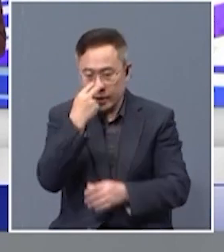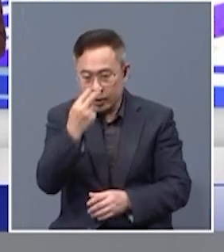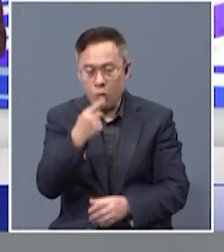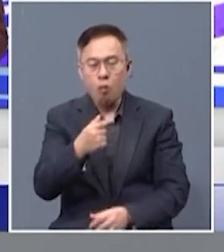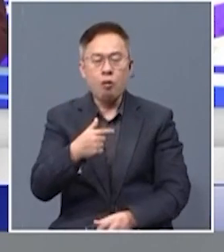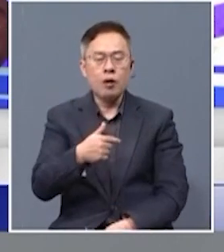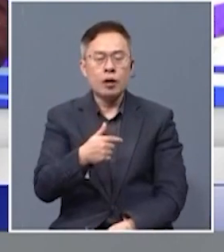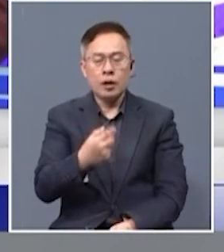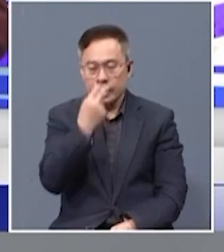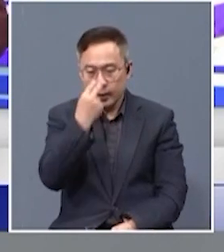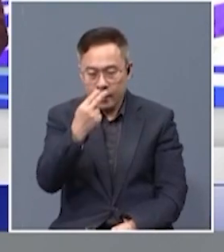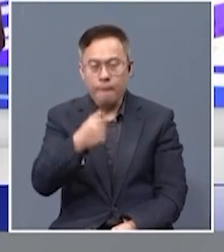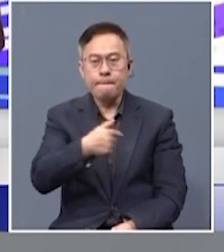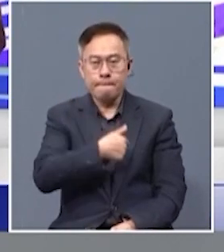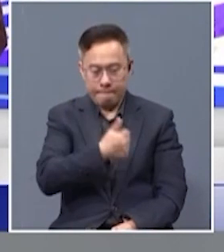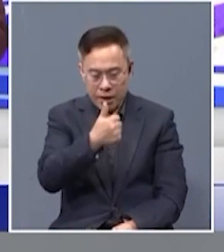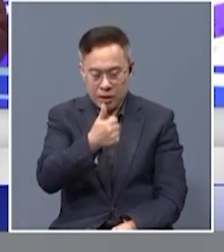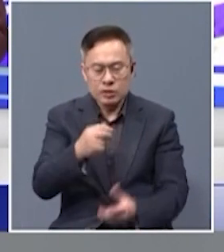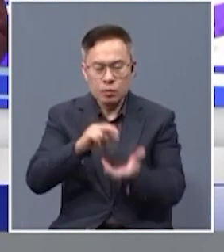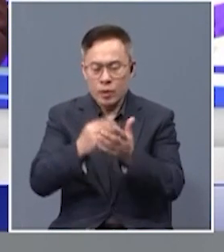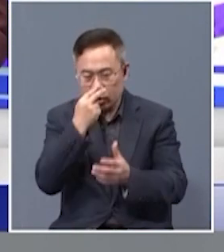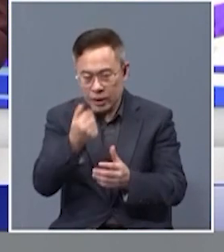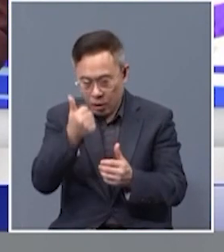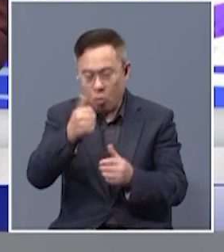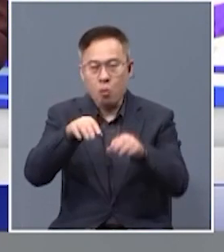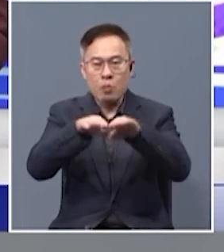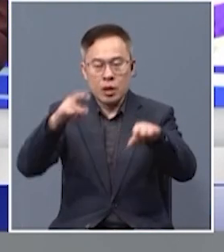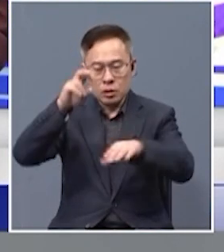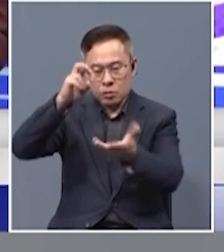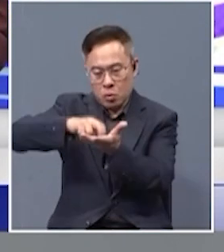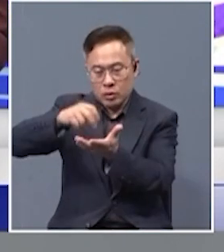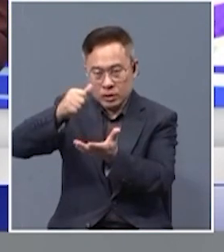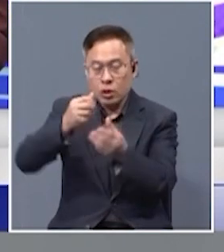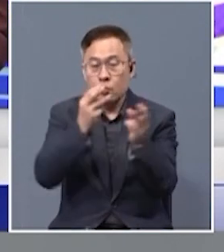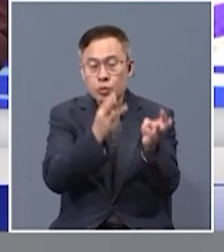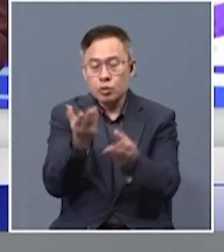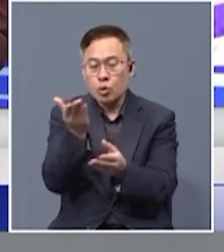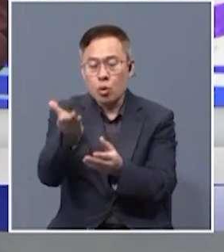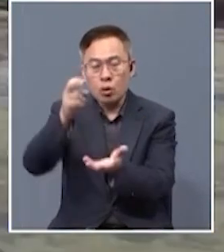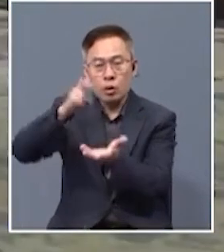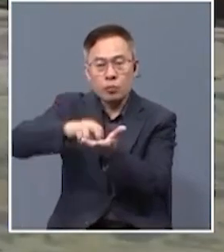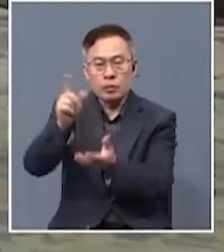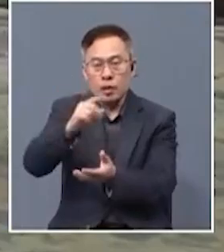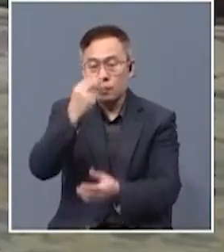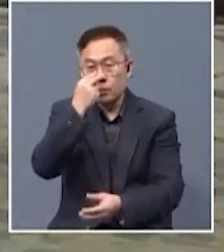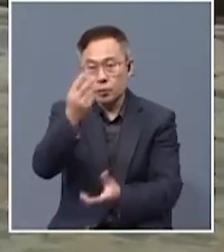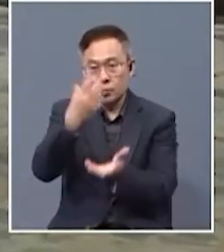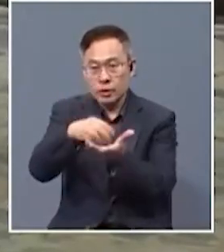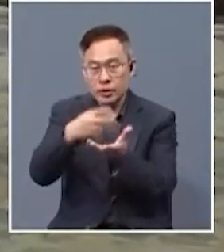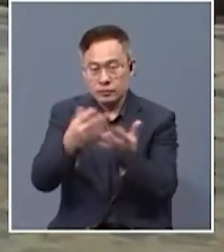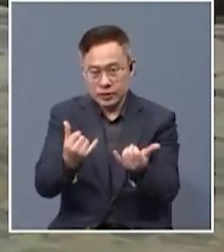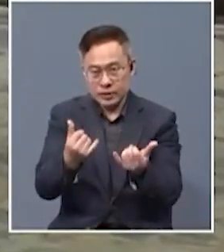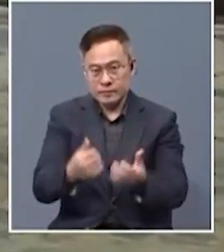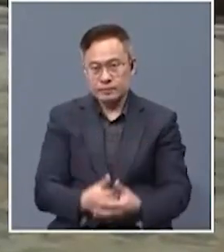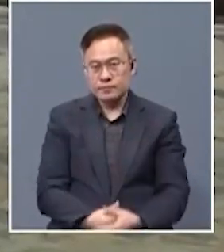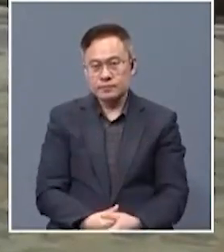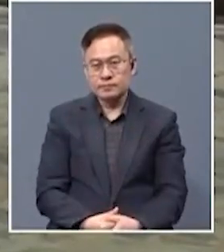นักท่องเที่ยวมาดูข่าวนี้เลยว่าท่านจะมีช่องทางในการได้รับสัญลักษณ์เหล่านี้อย่างไรบ้างติดตามพร้อมกันค่ะ